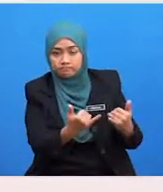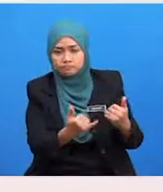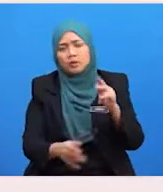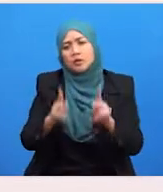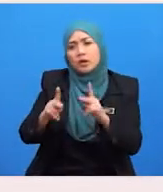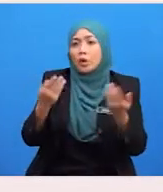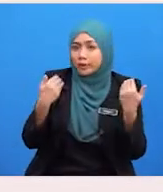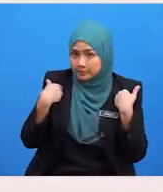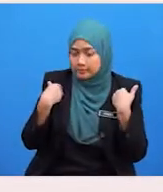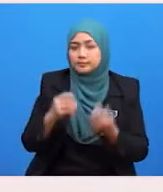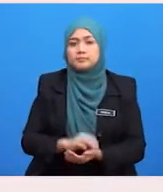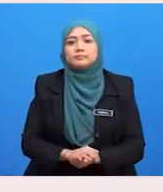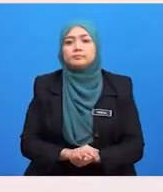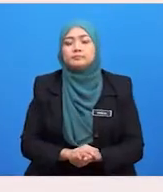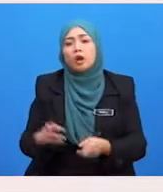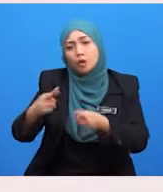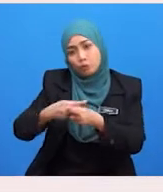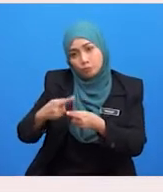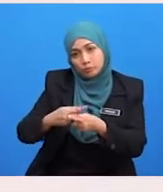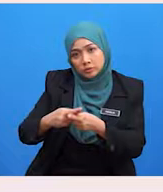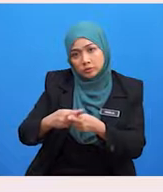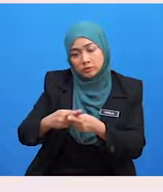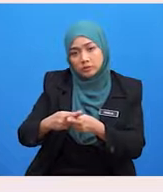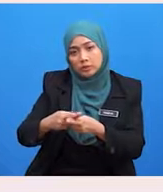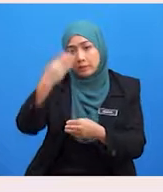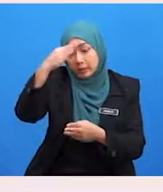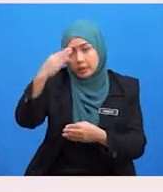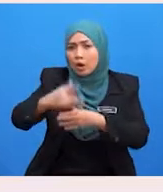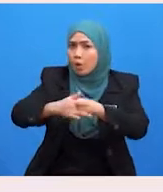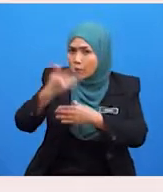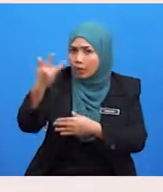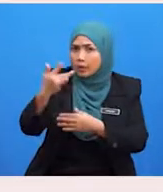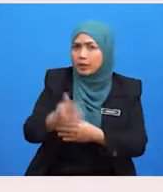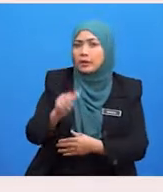sekiranya ada. Rumusnya ialah baki awal aset